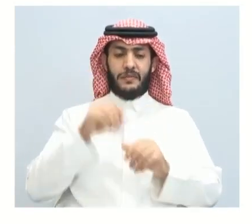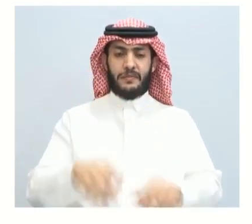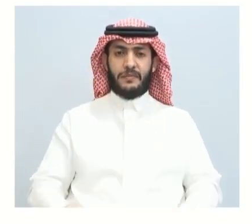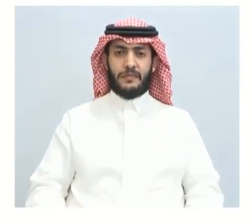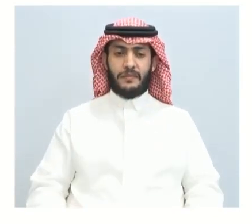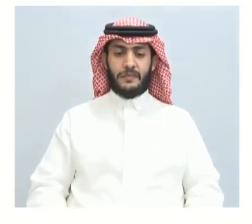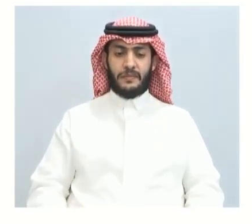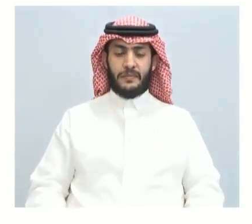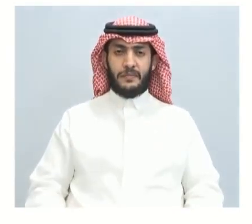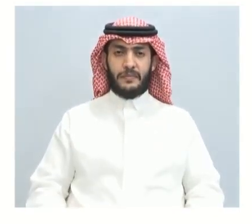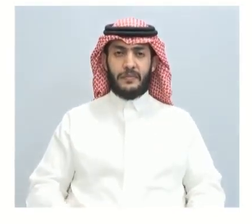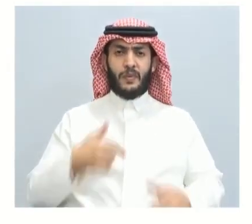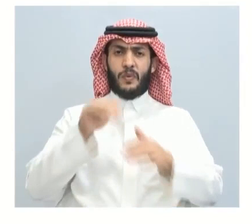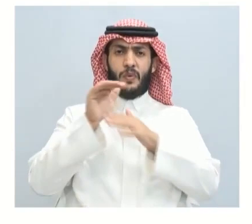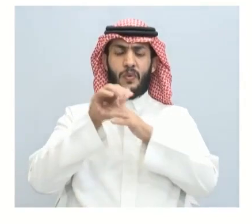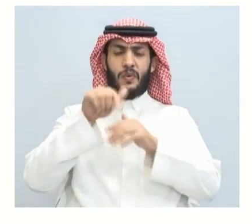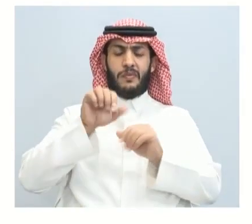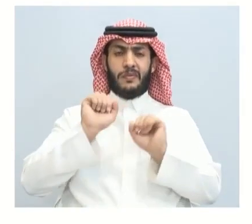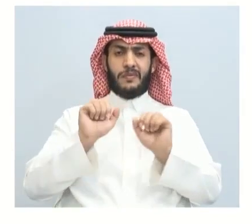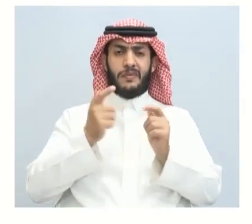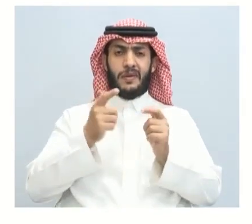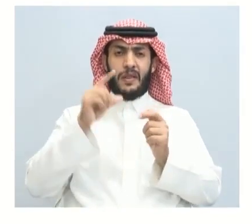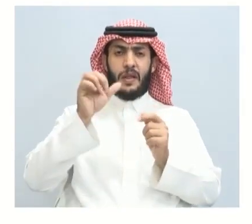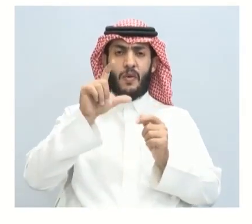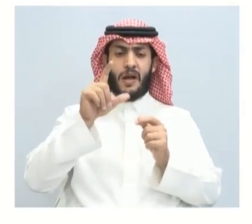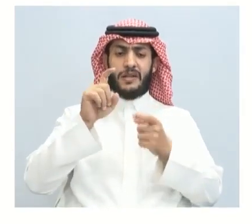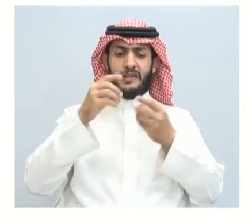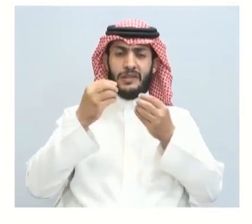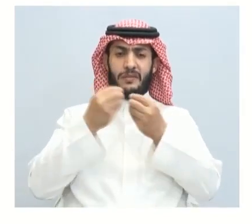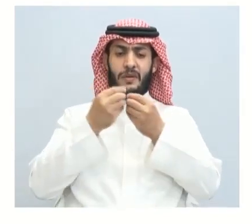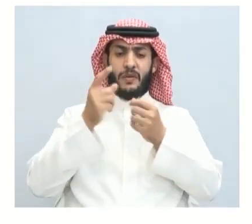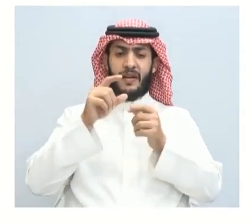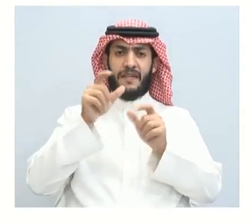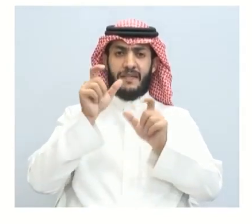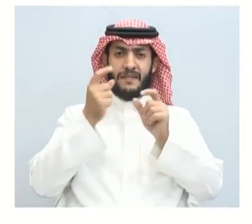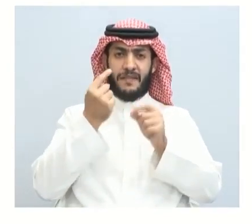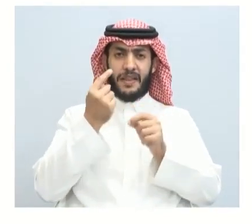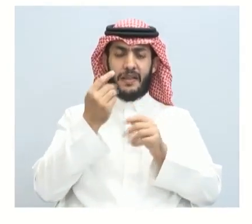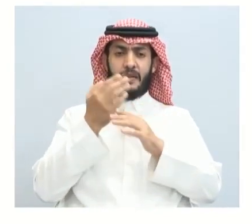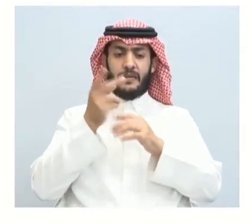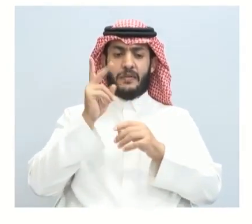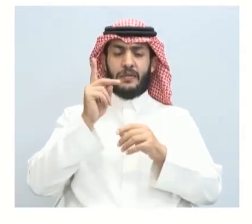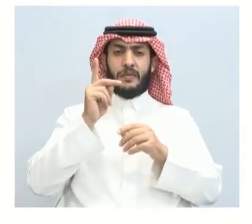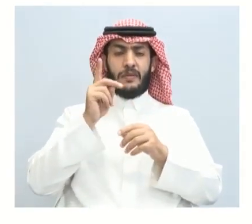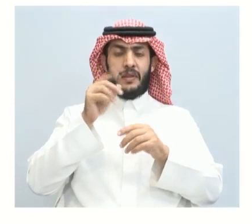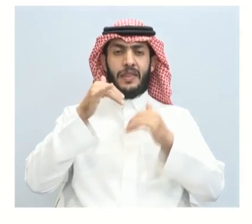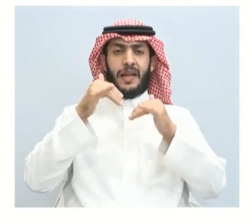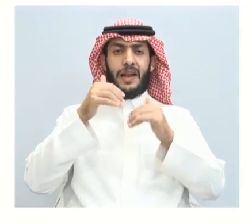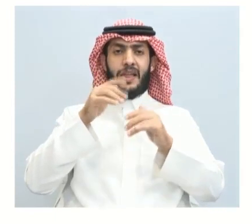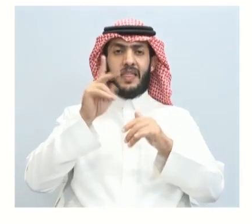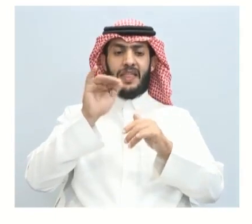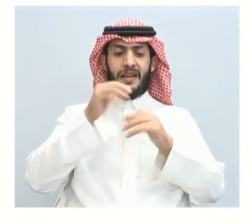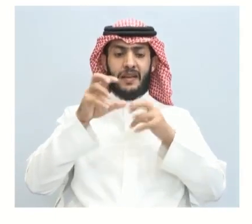الاولى عن ماذا سنتحدث اليوم سنتحدث عن الدوال الزوجيه والدوال الفرديه هذه في الدرس الثاني كذلك سنتكلم عن سلوك